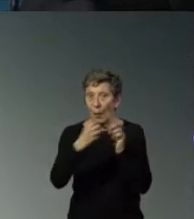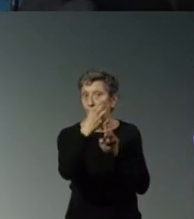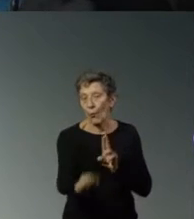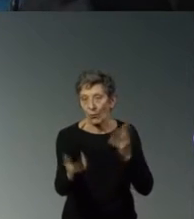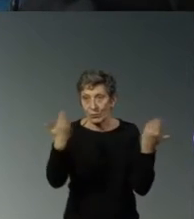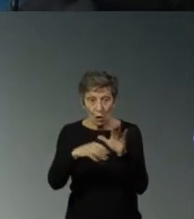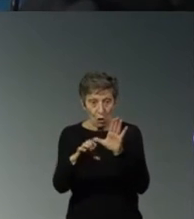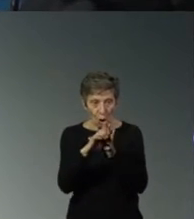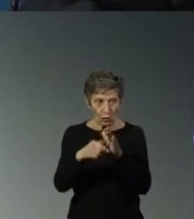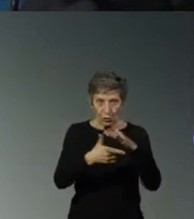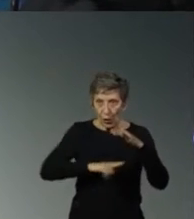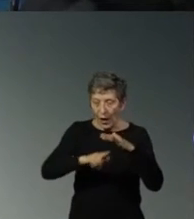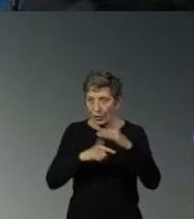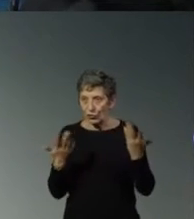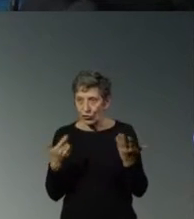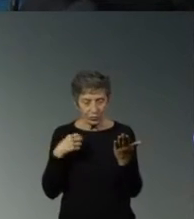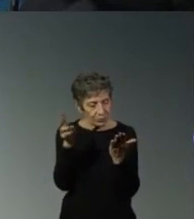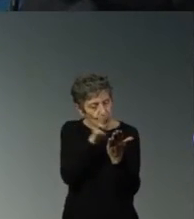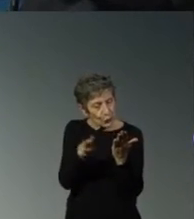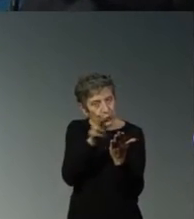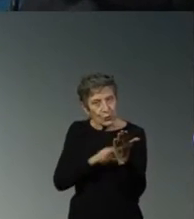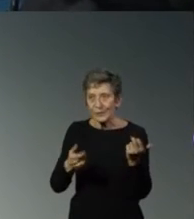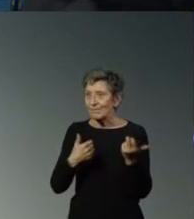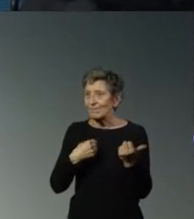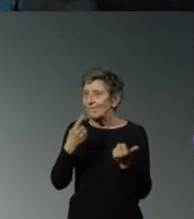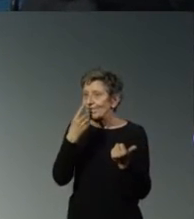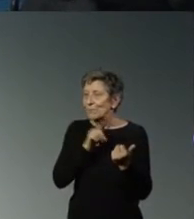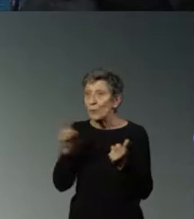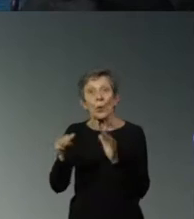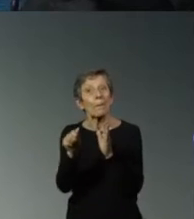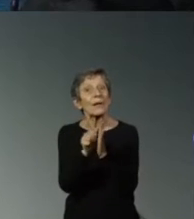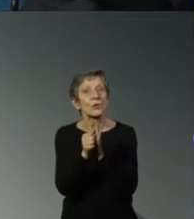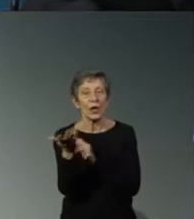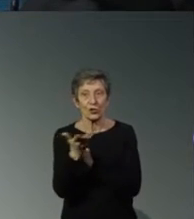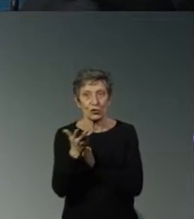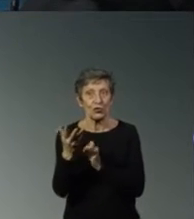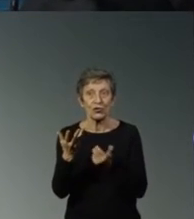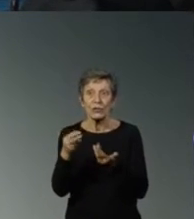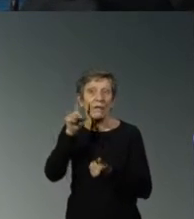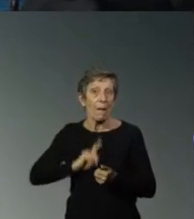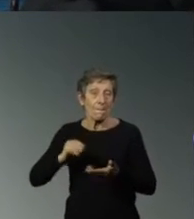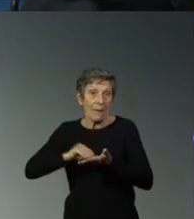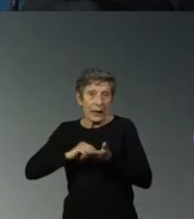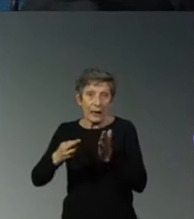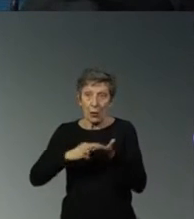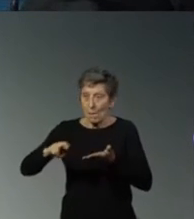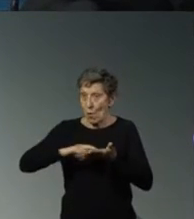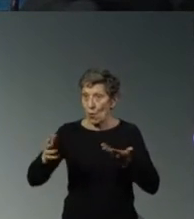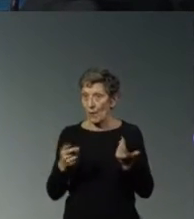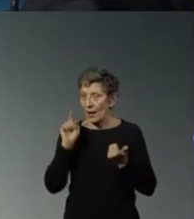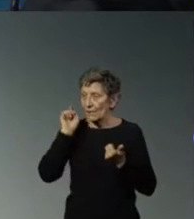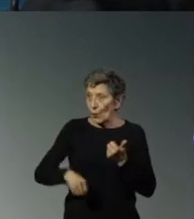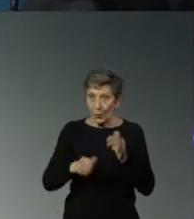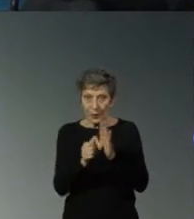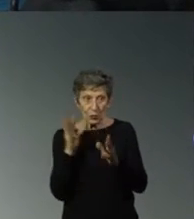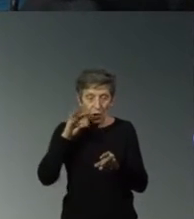vous, quelque part, mettre votre personnage, qui est une romancière, hein, dans l'inconscient un peu d'une langue, dans le